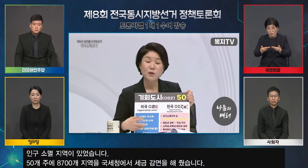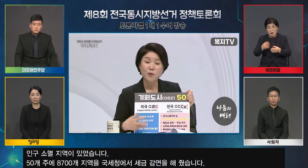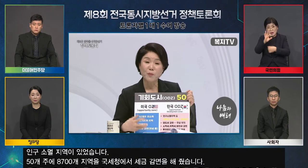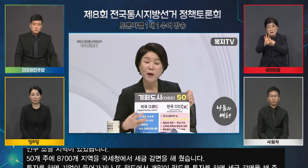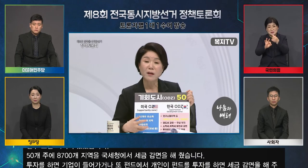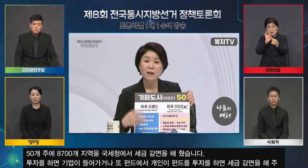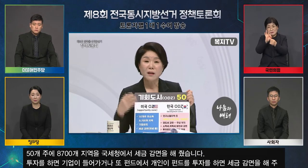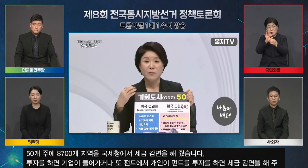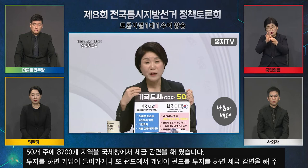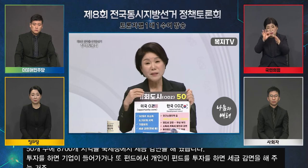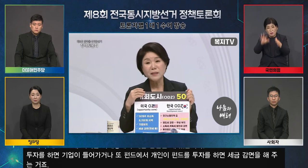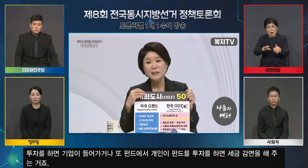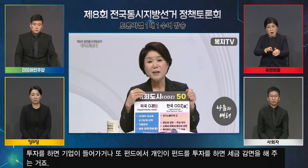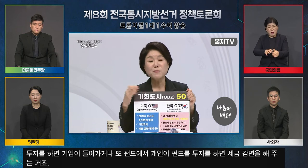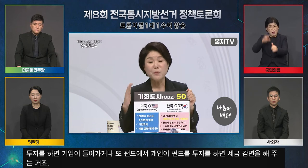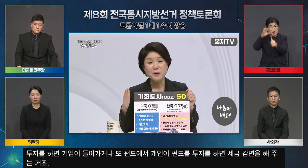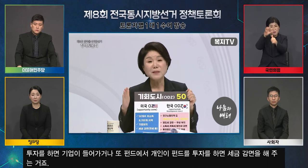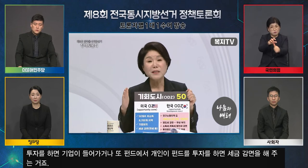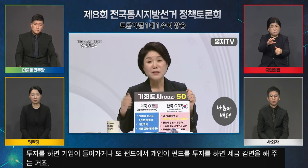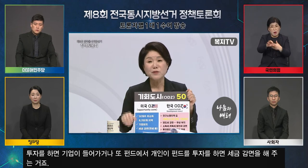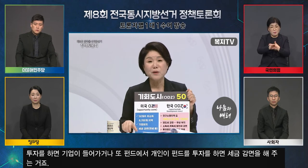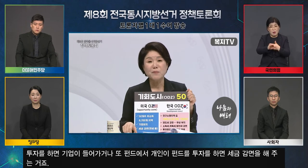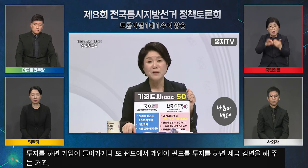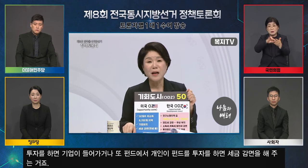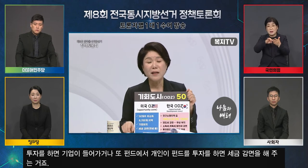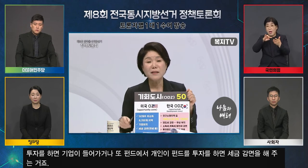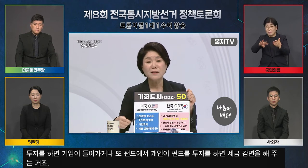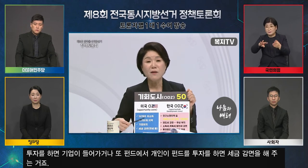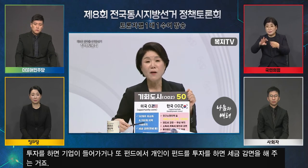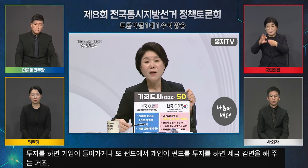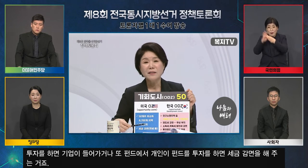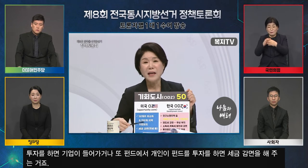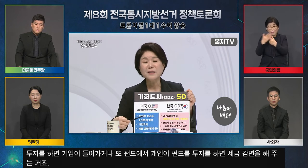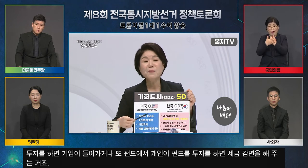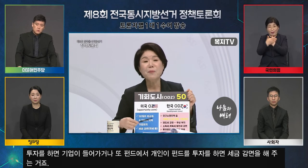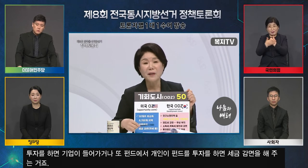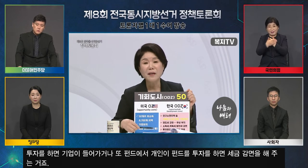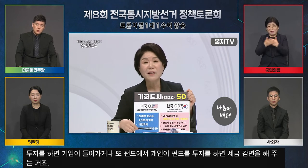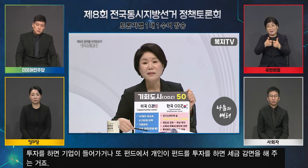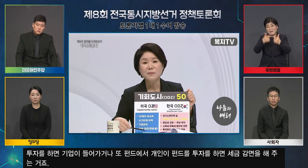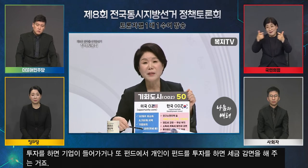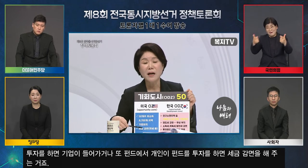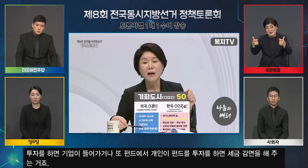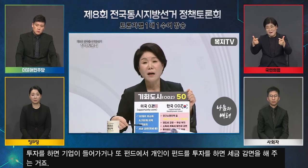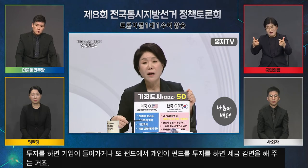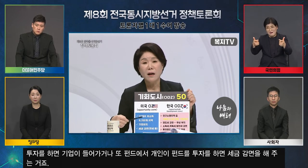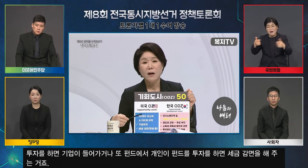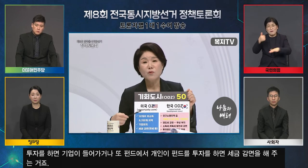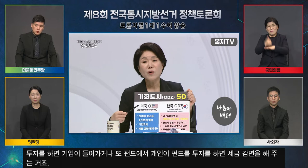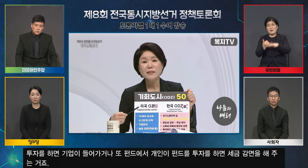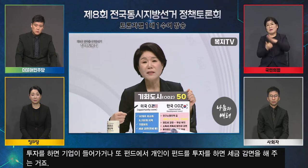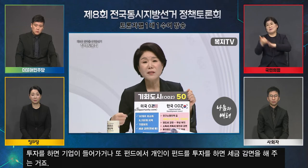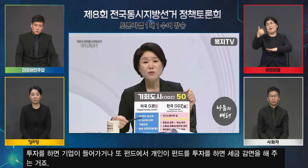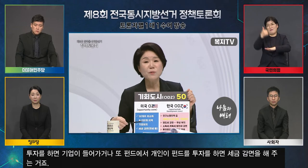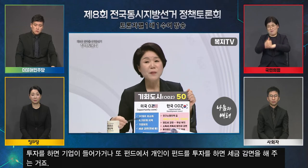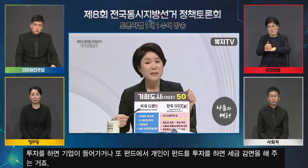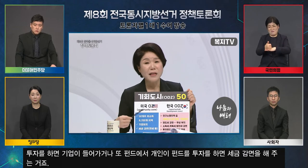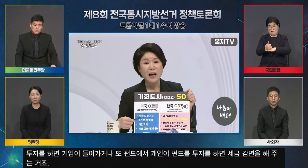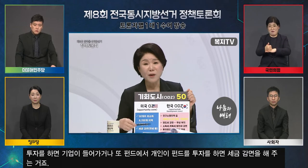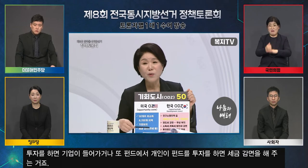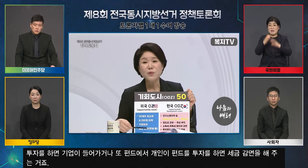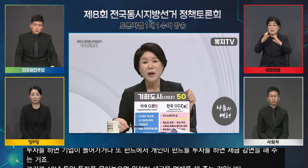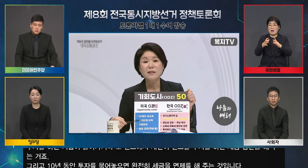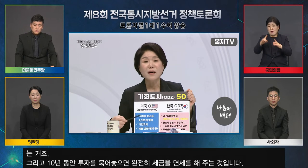투자를 묶어놓으면 완전히 세금을 면제를 해주는 겁니다. 그래서 상점 100회를 했습니다. 국가 재정이